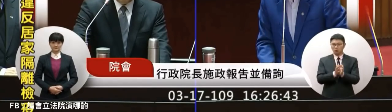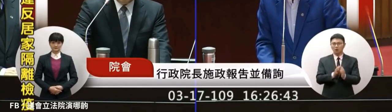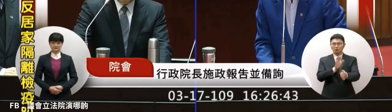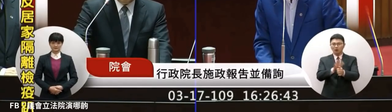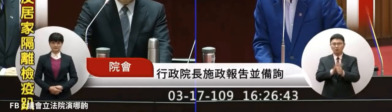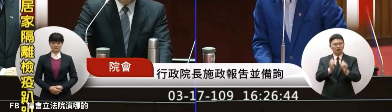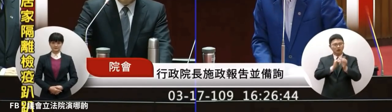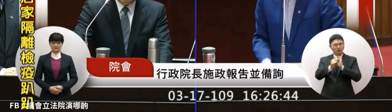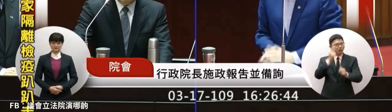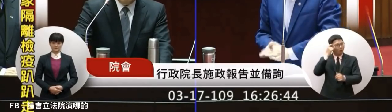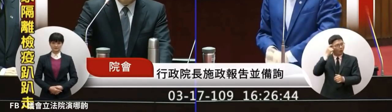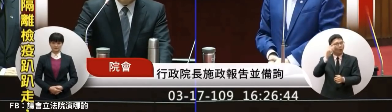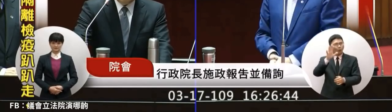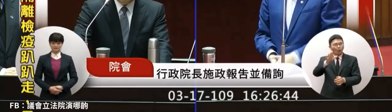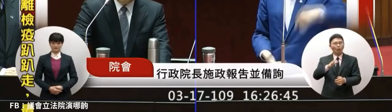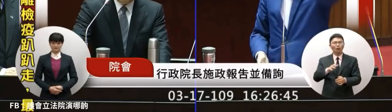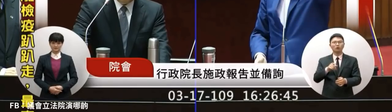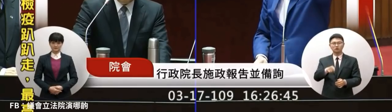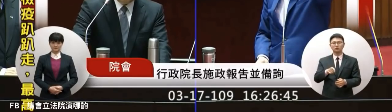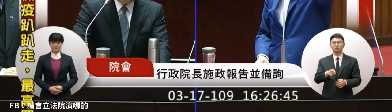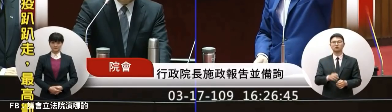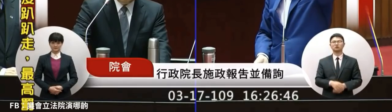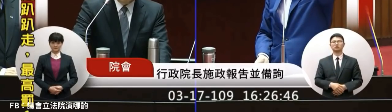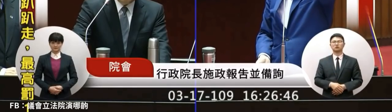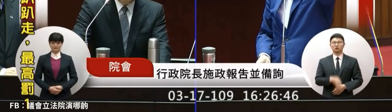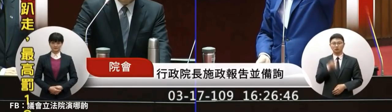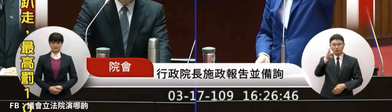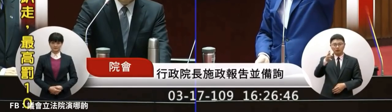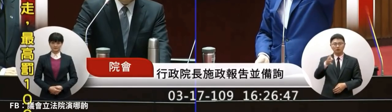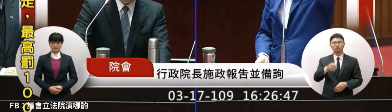了。思考是什么东西？从宽认定四个字，